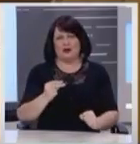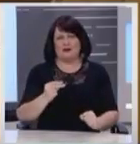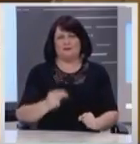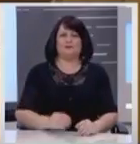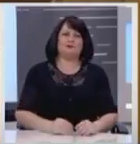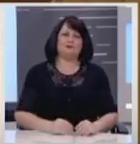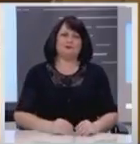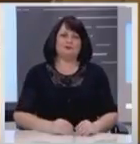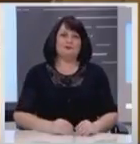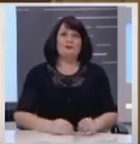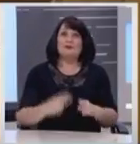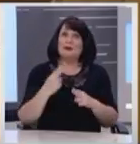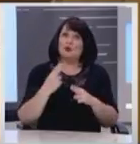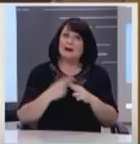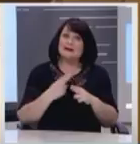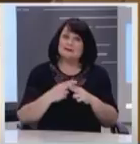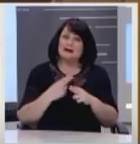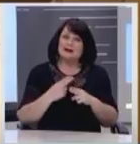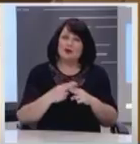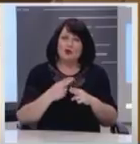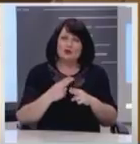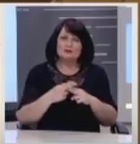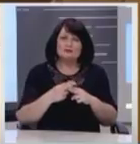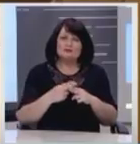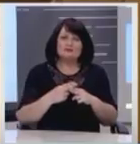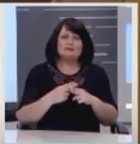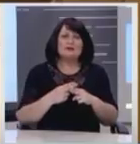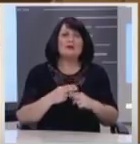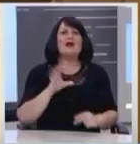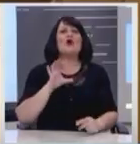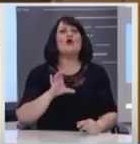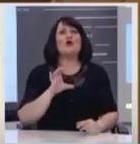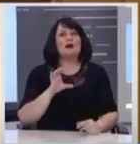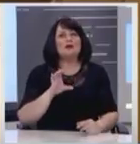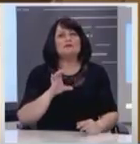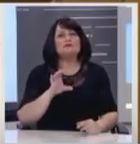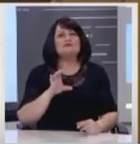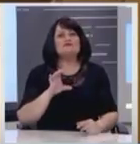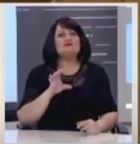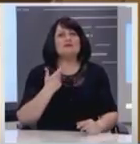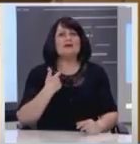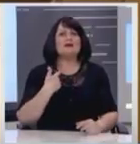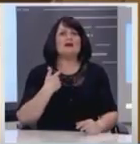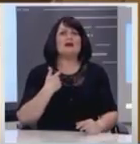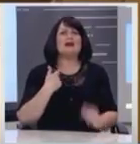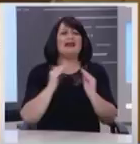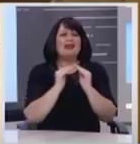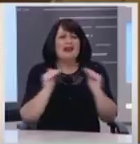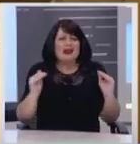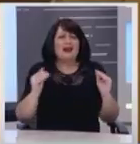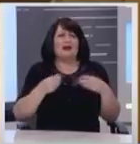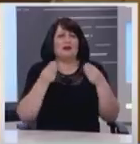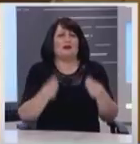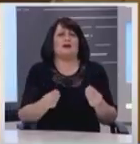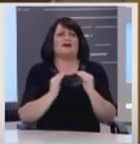Κεντρικό διακύβευμα για μια χώρα που αποτελεί πυλώνα ειρήνης,